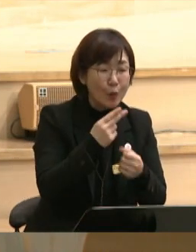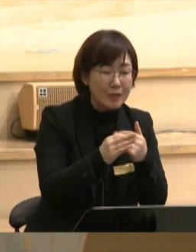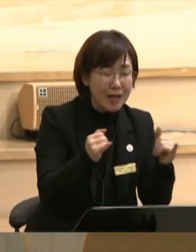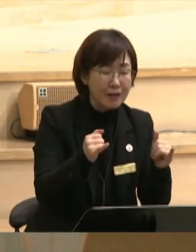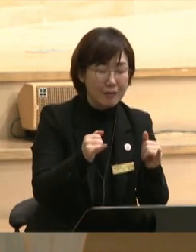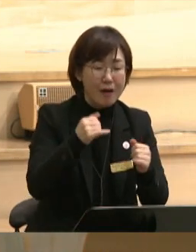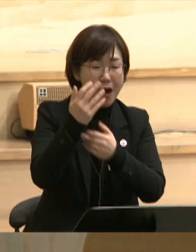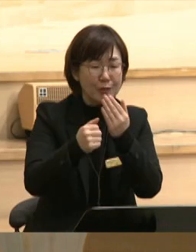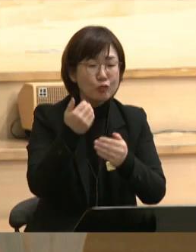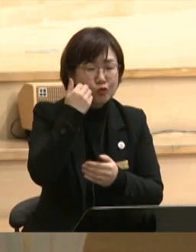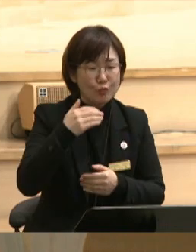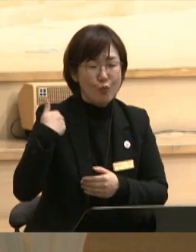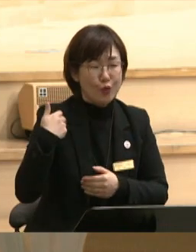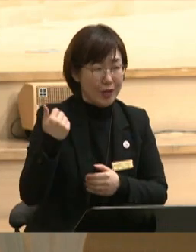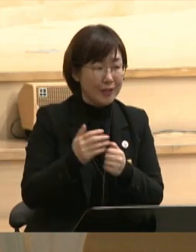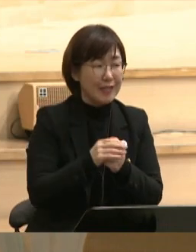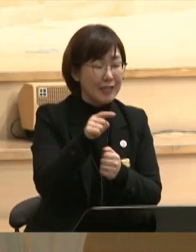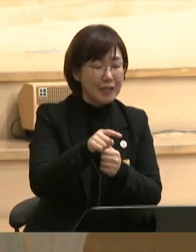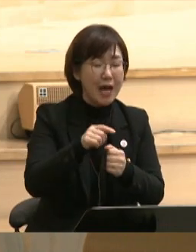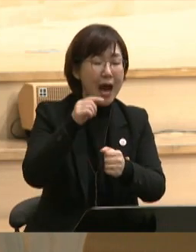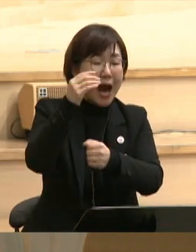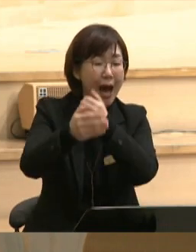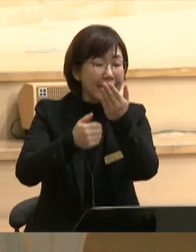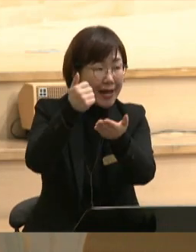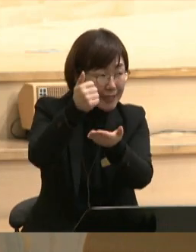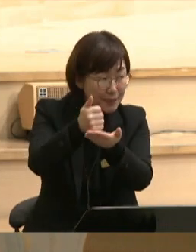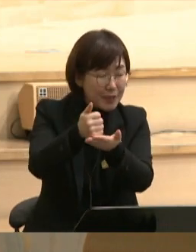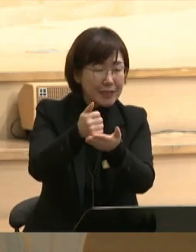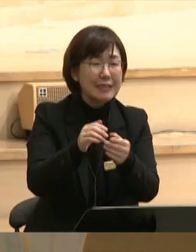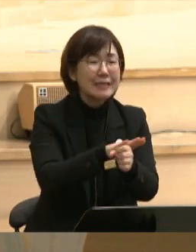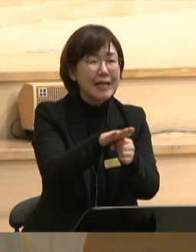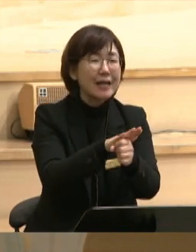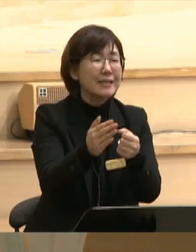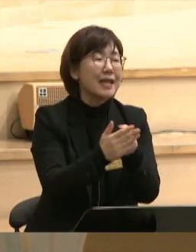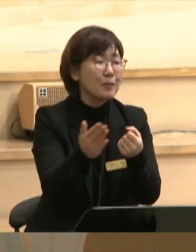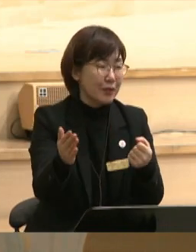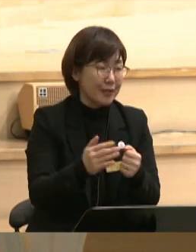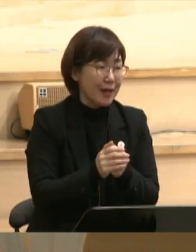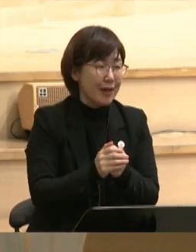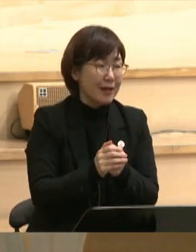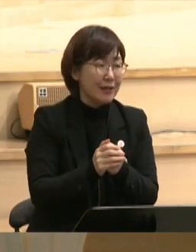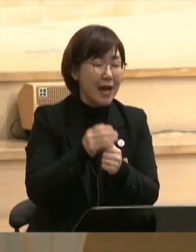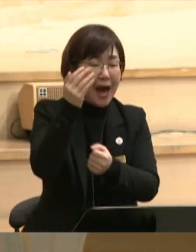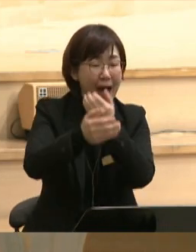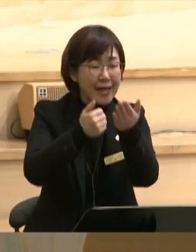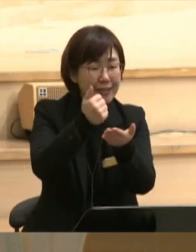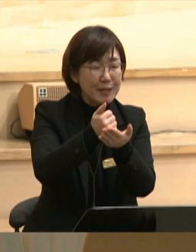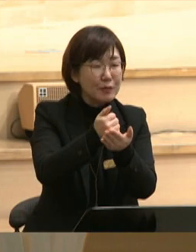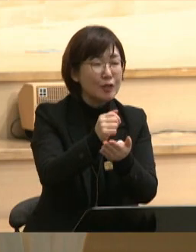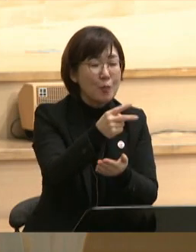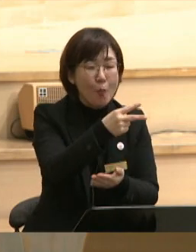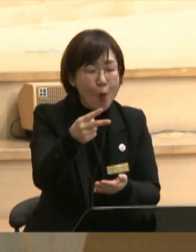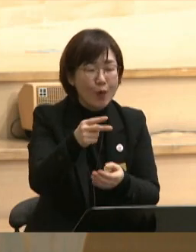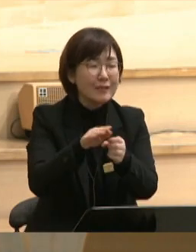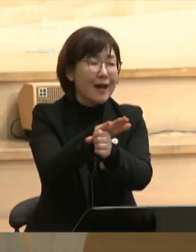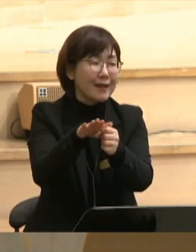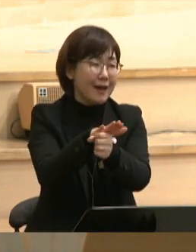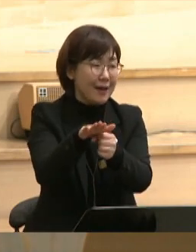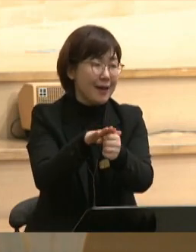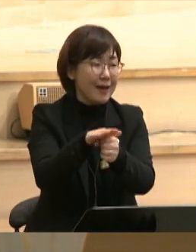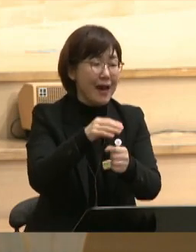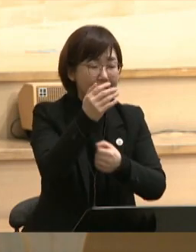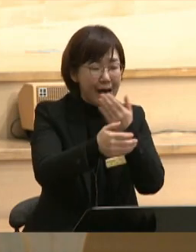알지 못하나니이는 하나님은 사랑이심이라 아멘이는 하나님은 뭐라고요 사랑이 하나님은 사랑입니다